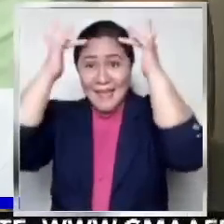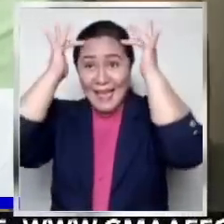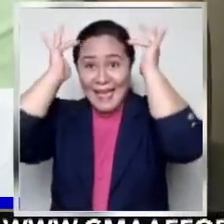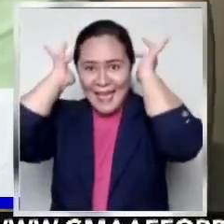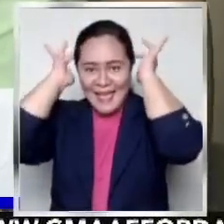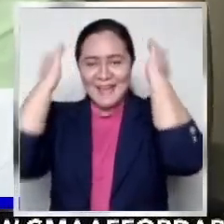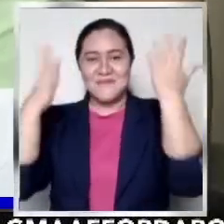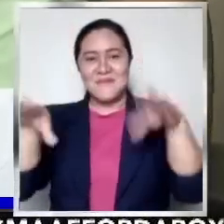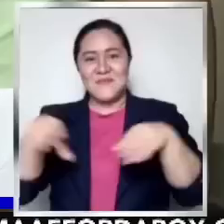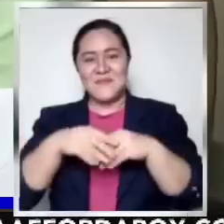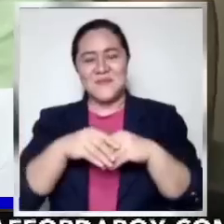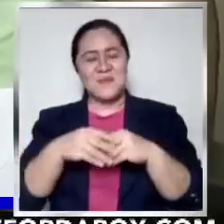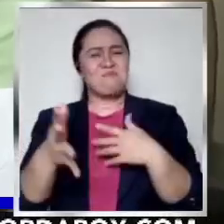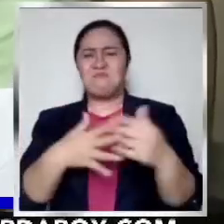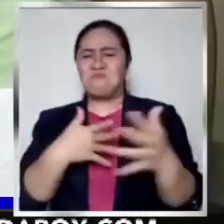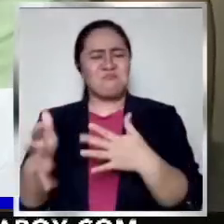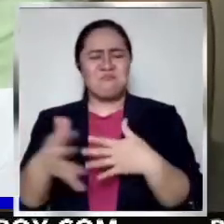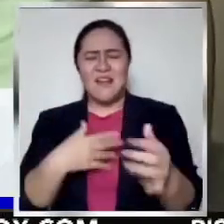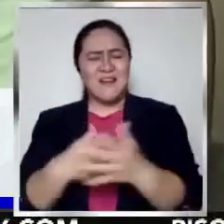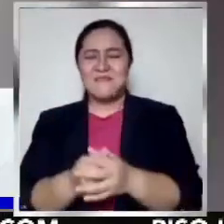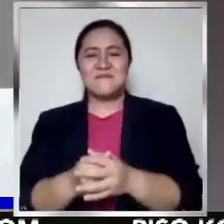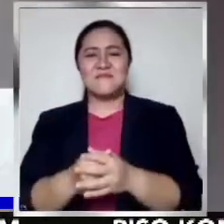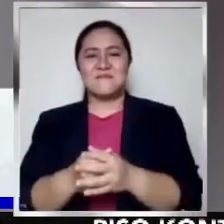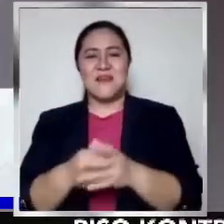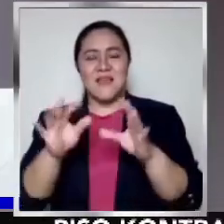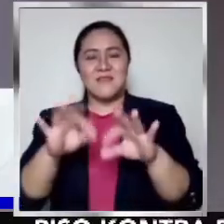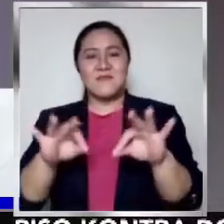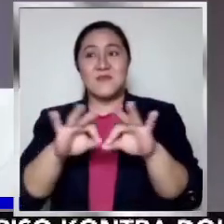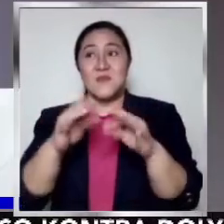maganda. Sabi ko, paano muna tayo, pakasal na tayo ngayon.